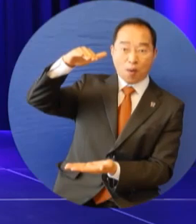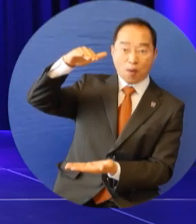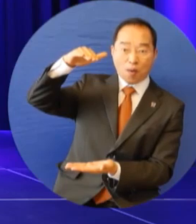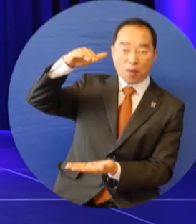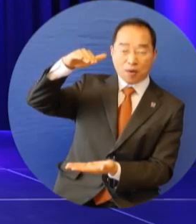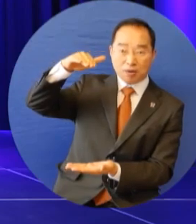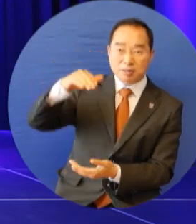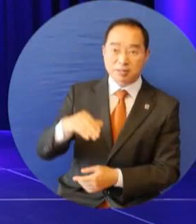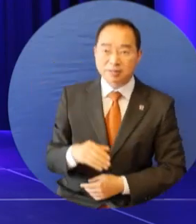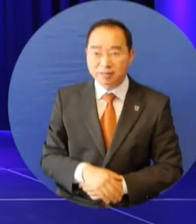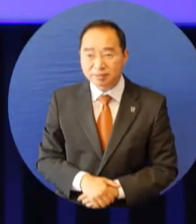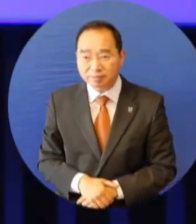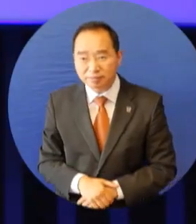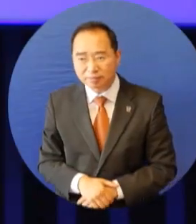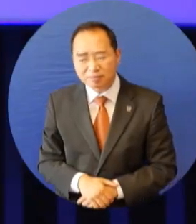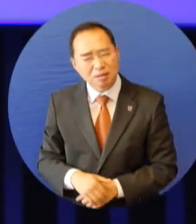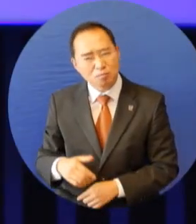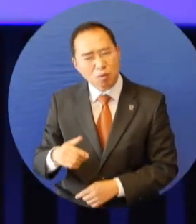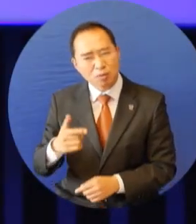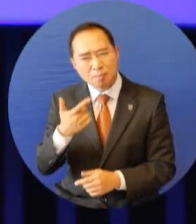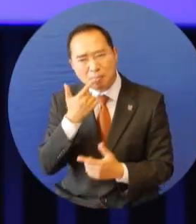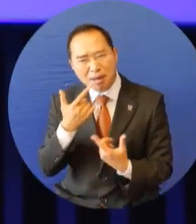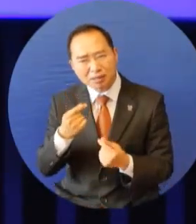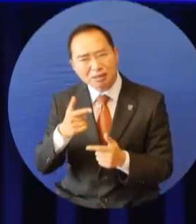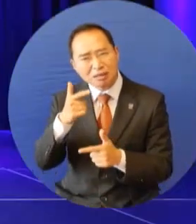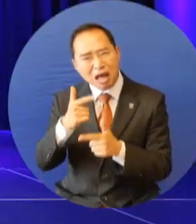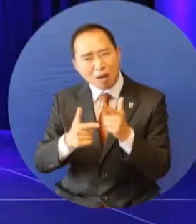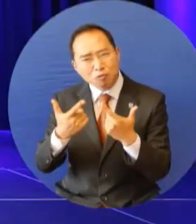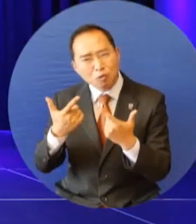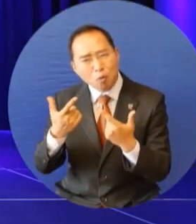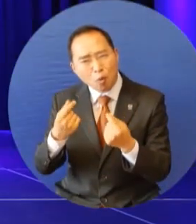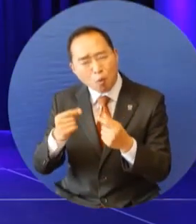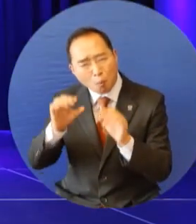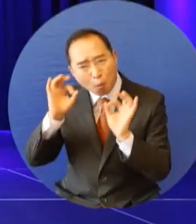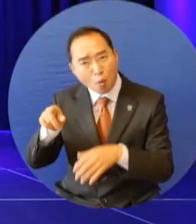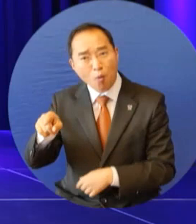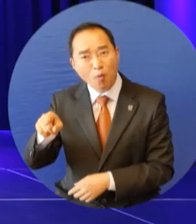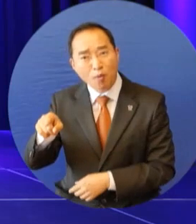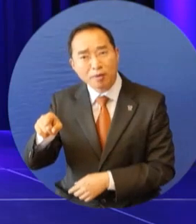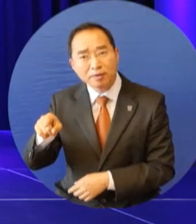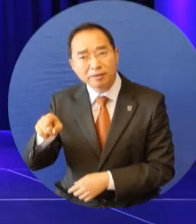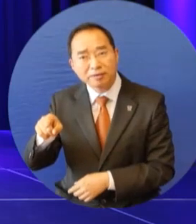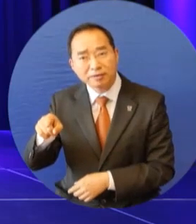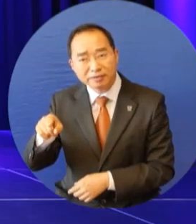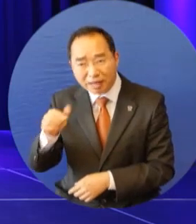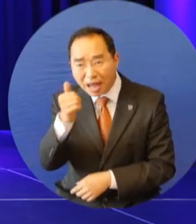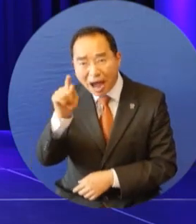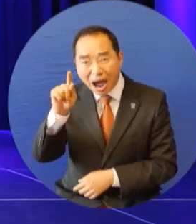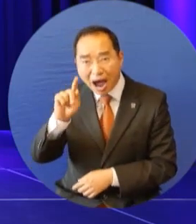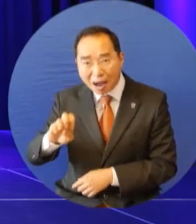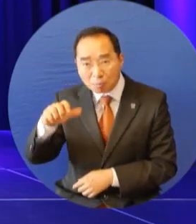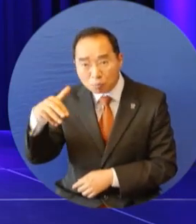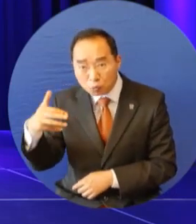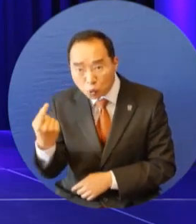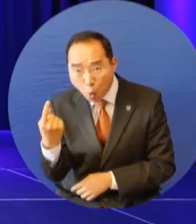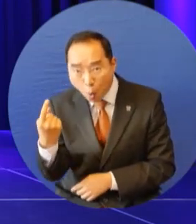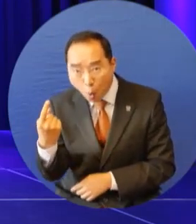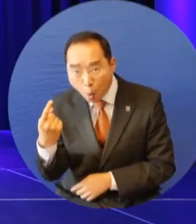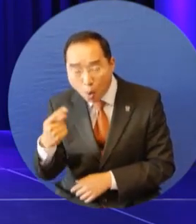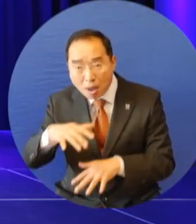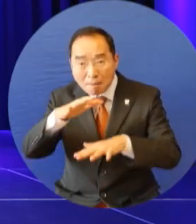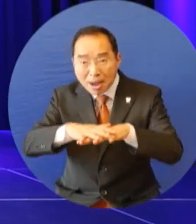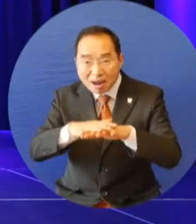그 고목처럼 잘생긴 고목처럼 자라요. 이렇게 막 이렇게 자라면은.